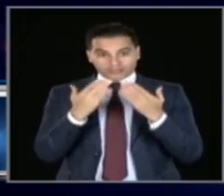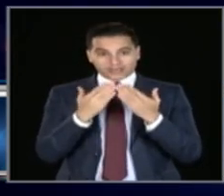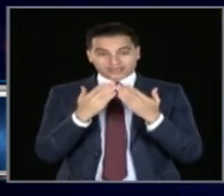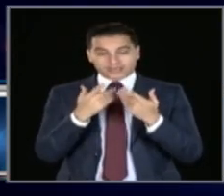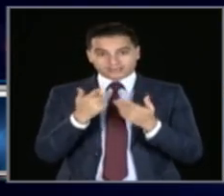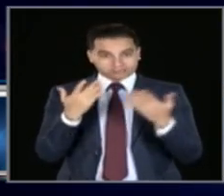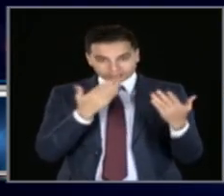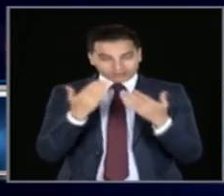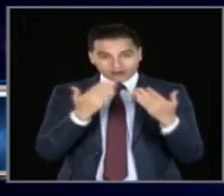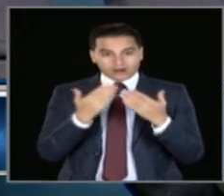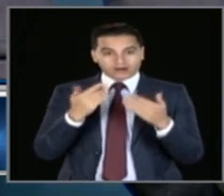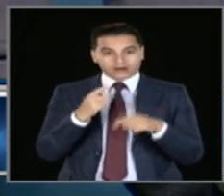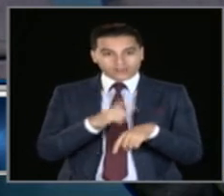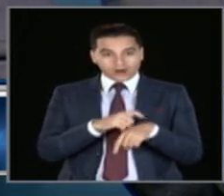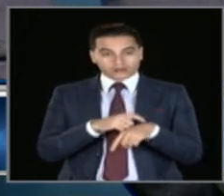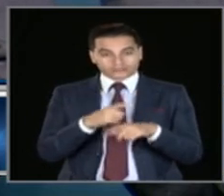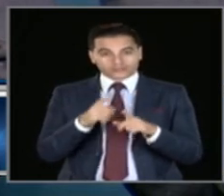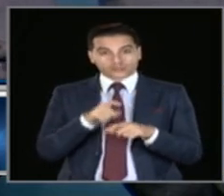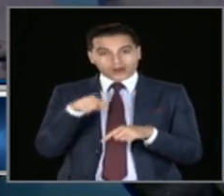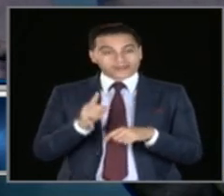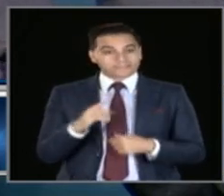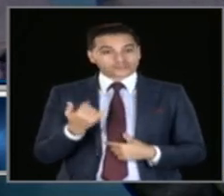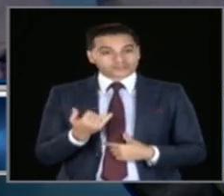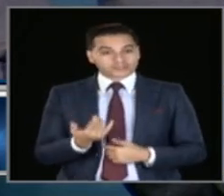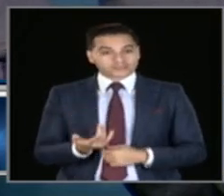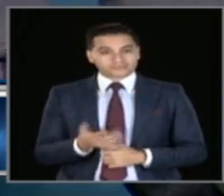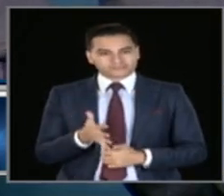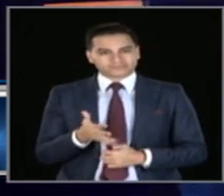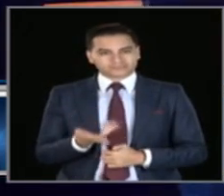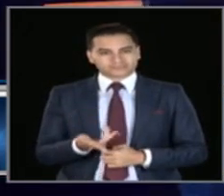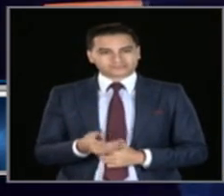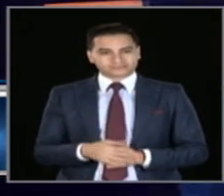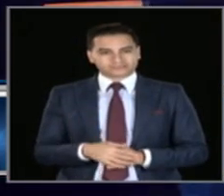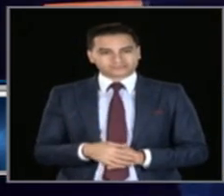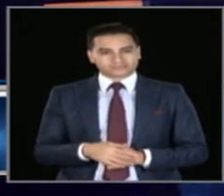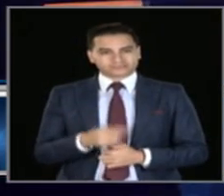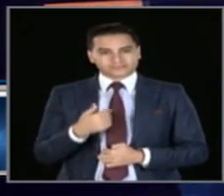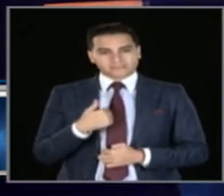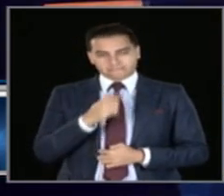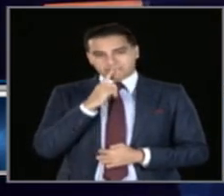تقعد تقرأ؟ السؤال زي ده مش سهل يعني، بالنسبة لك